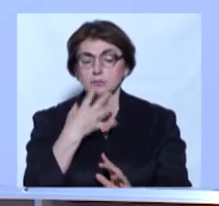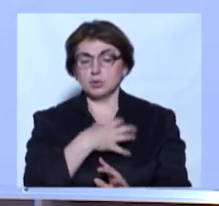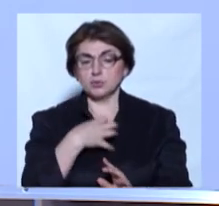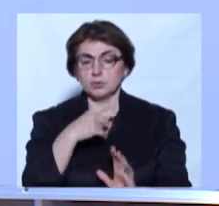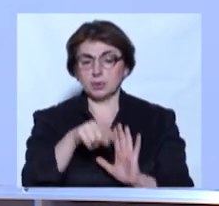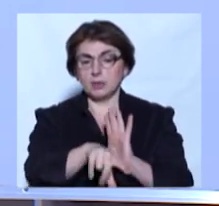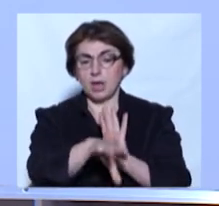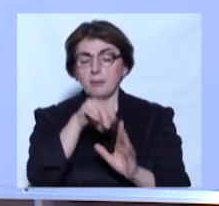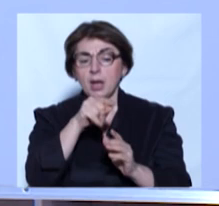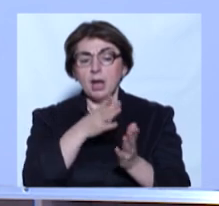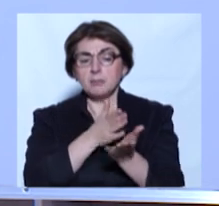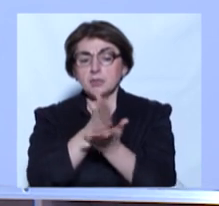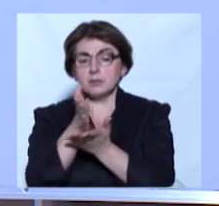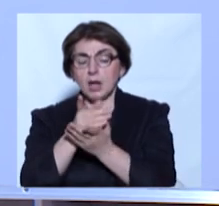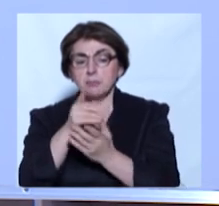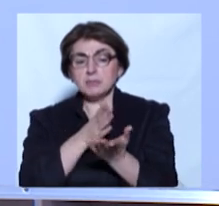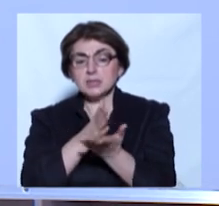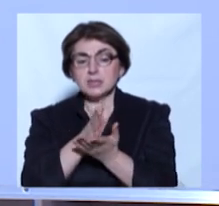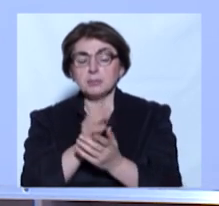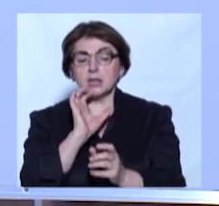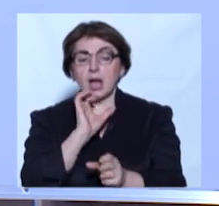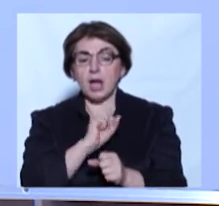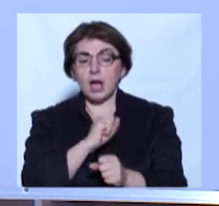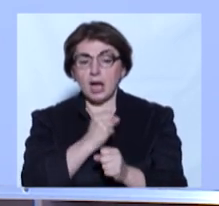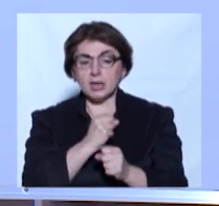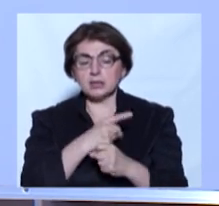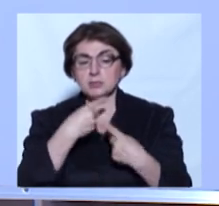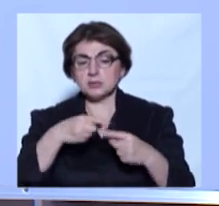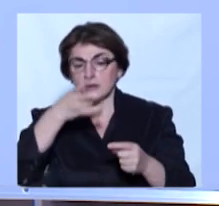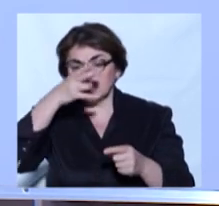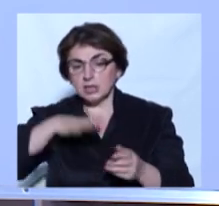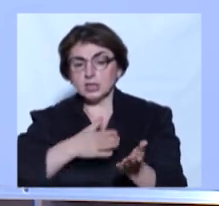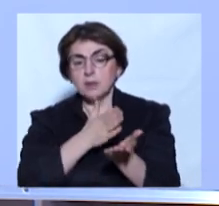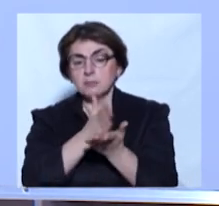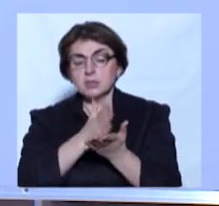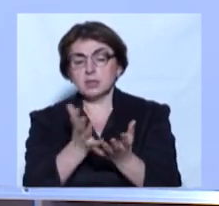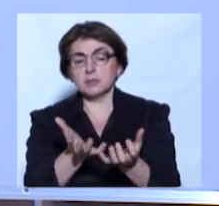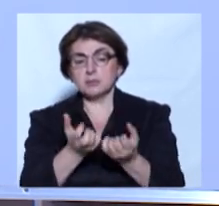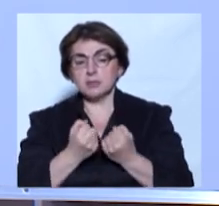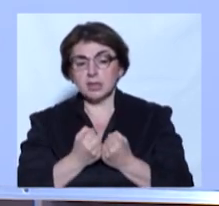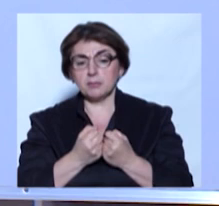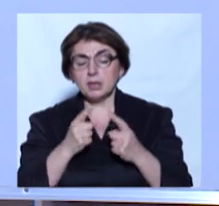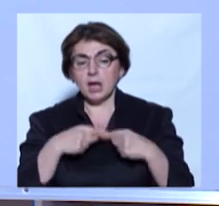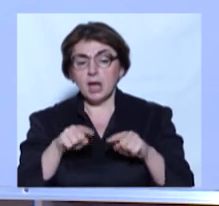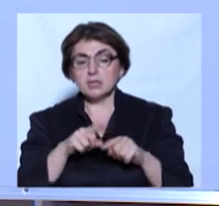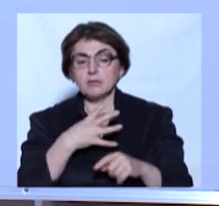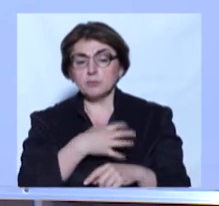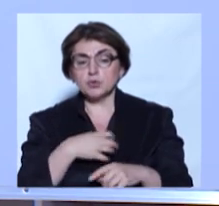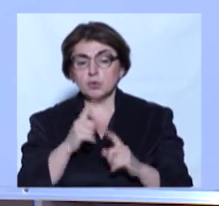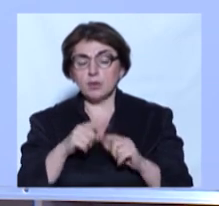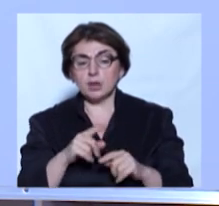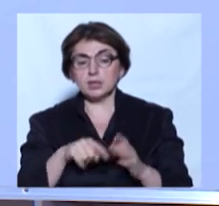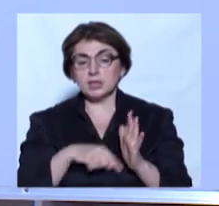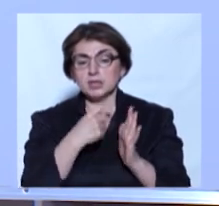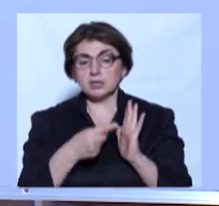პრიორიტეტულ სფეროებში შემსვლელი მიზნებით ახერხებს ყველა სხვა დანარჩენი მიზნების მიღწევას. აქვე ასევე მნიშვნელოვანი იქნება